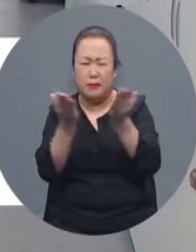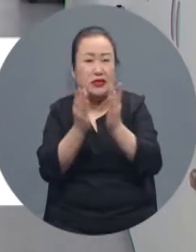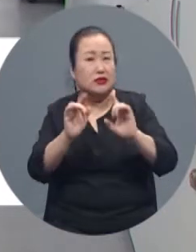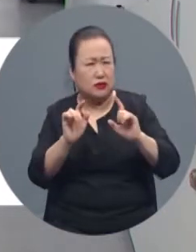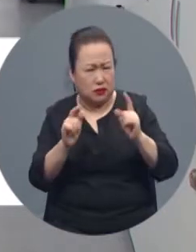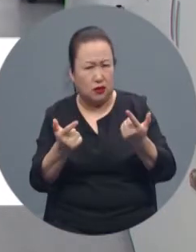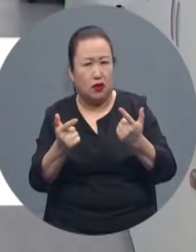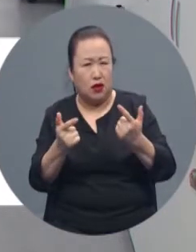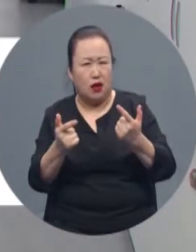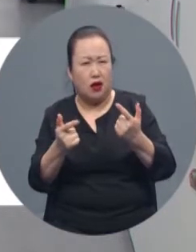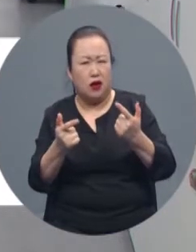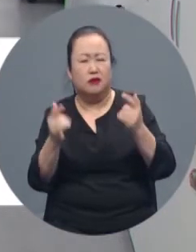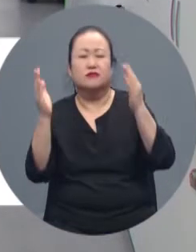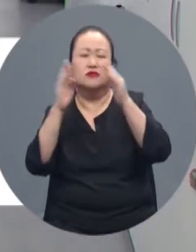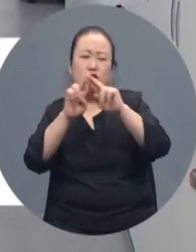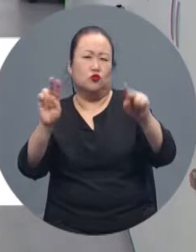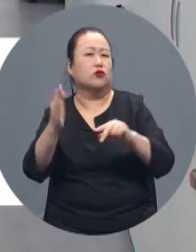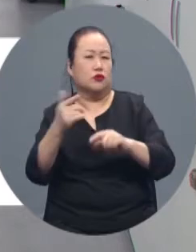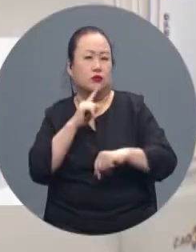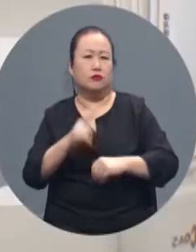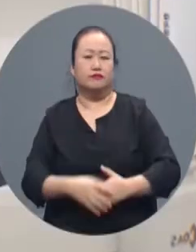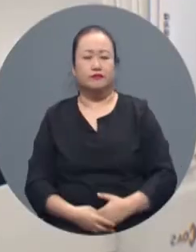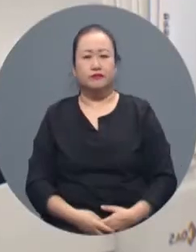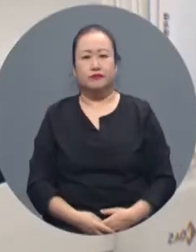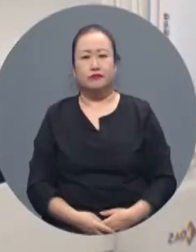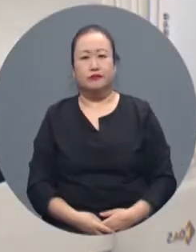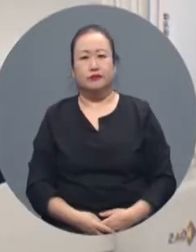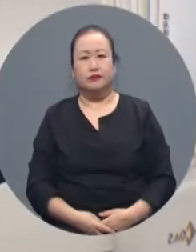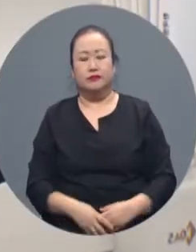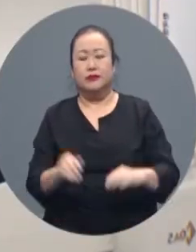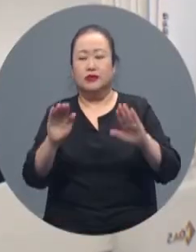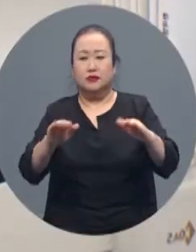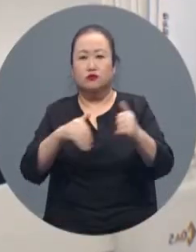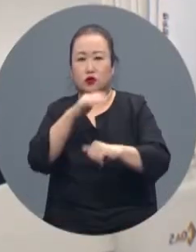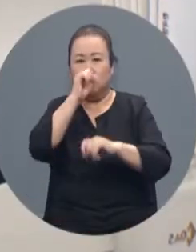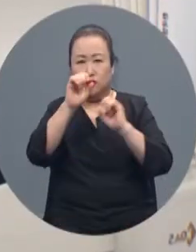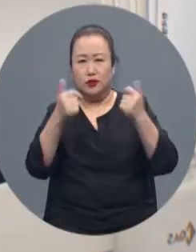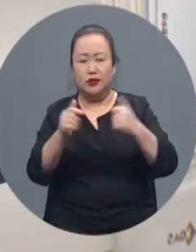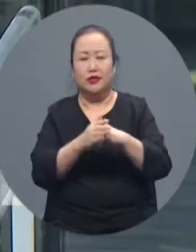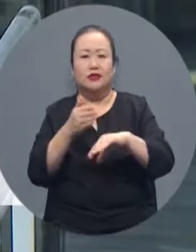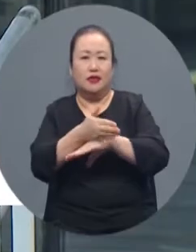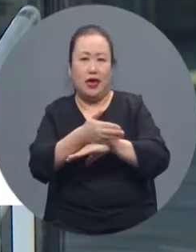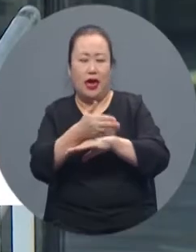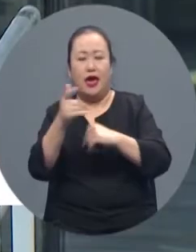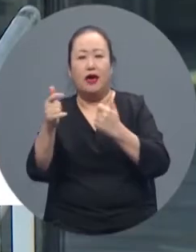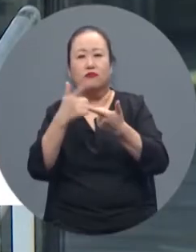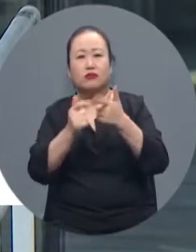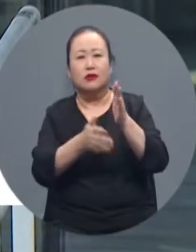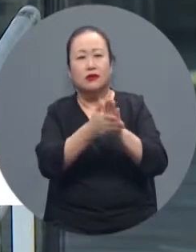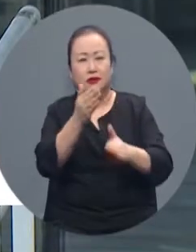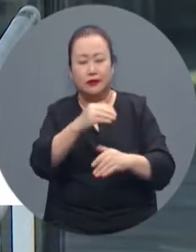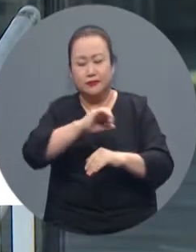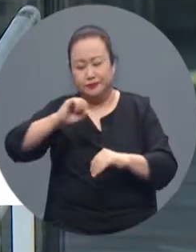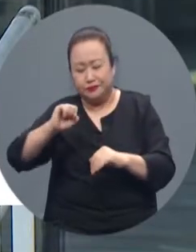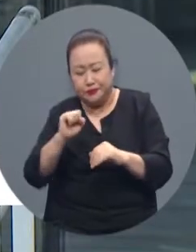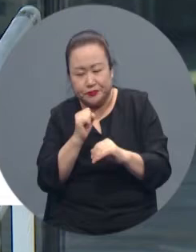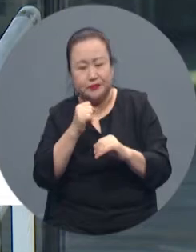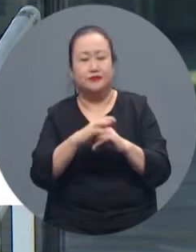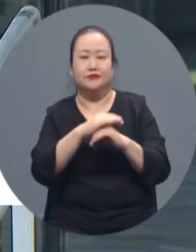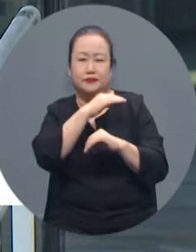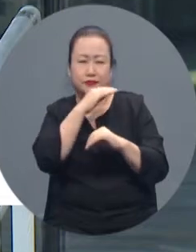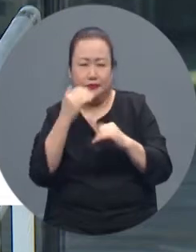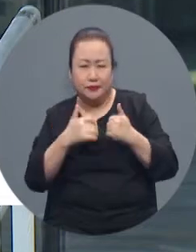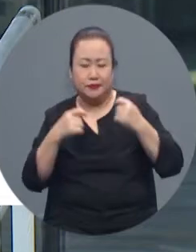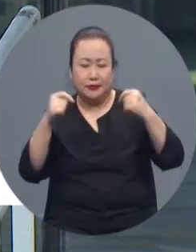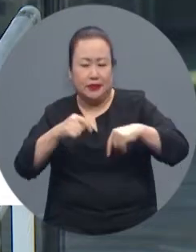않기 때문에 철회되어야 마땅하다고 봅니다. 여론이 나빠지자 뒤늦게 영진이는 부산시와 성실히 협의하겠다는